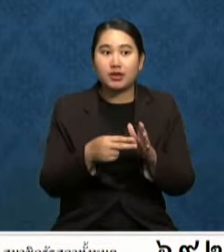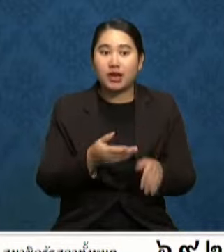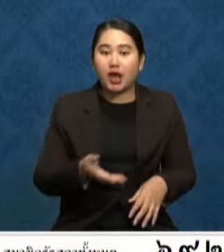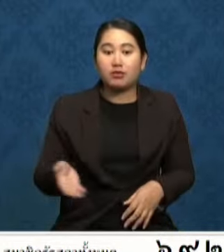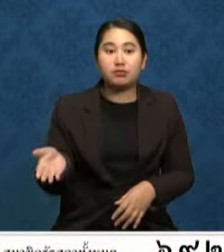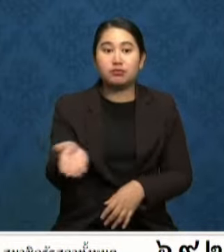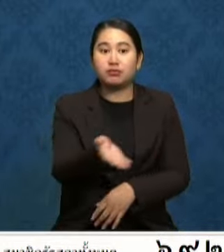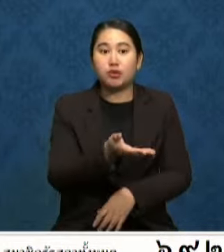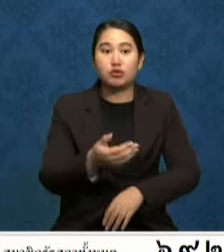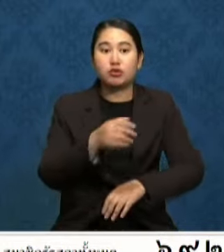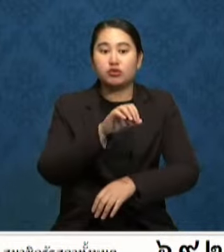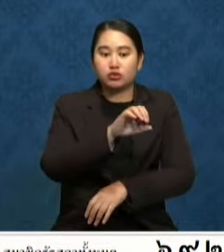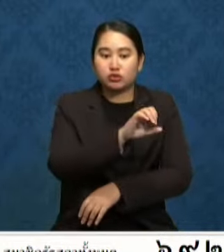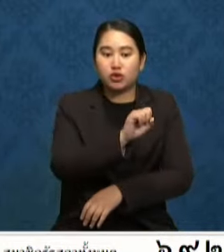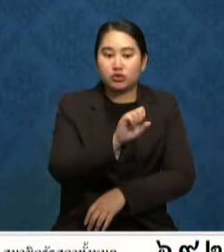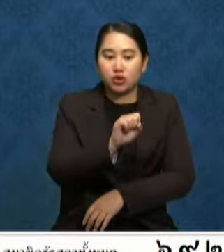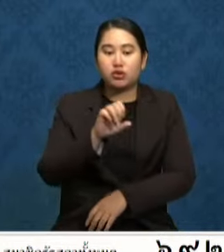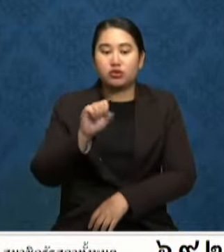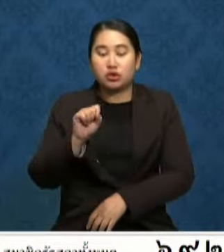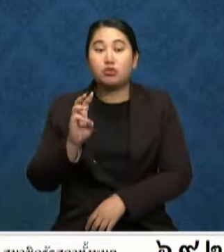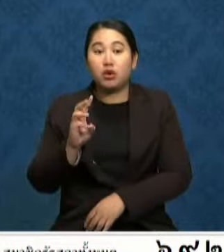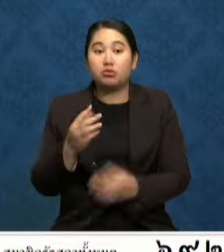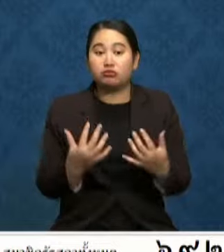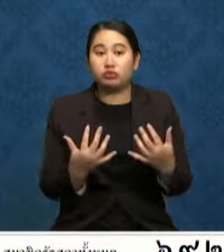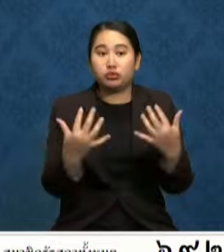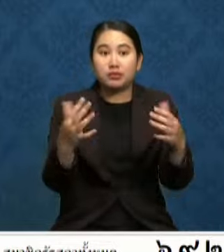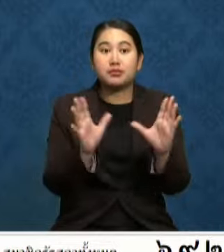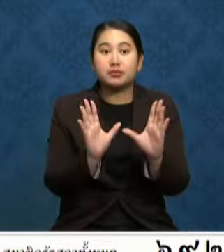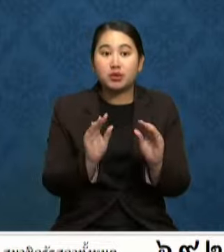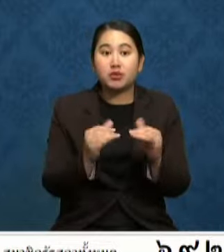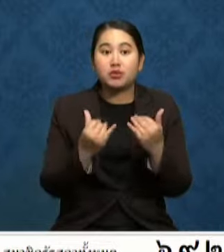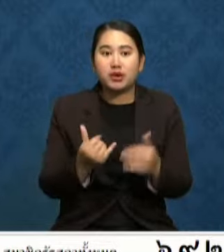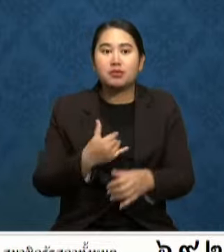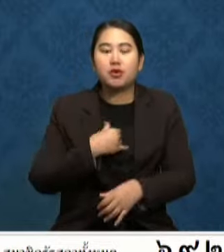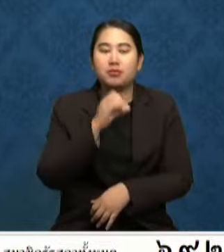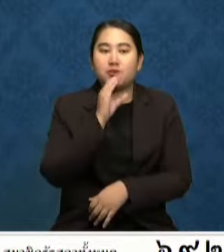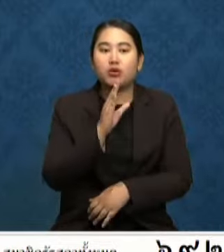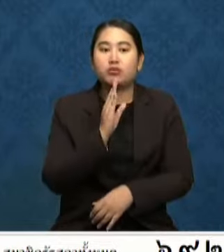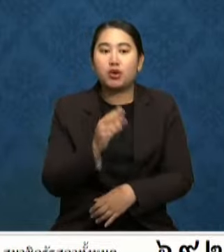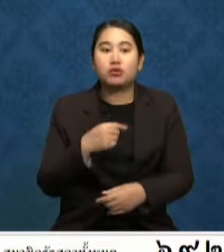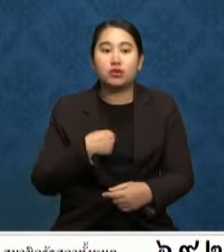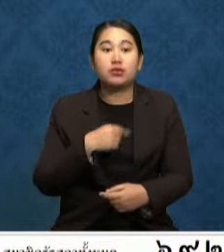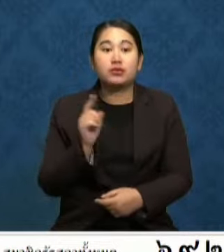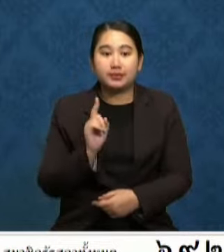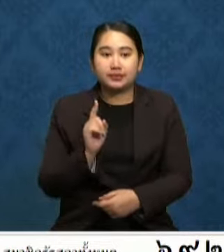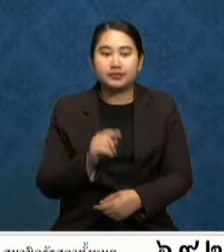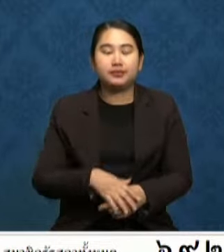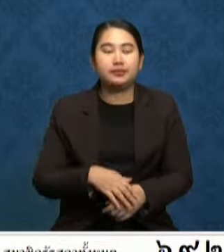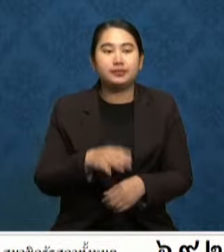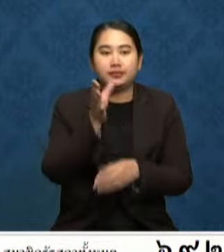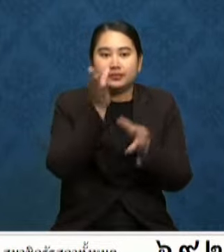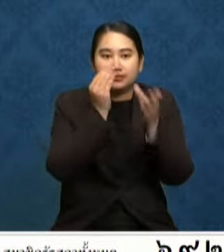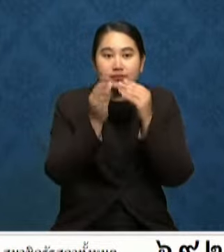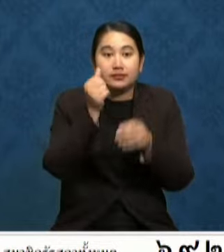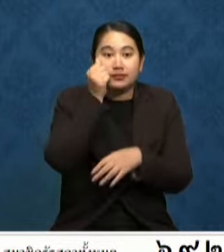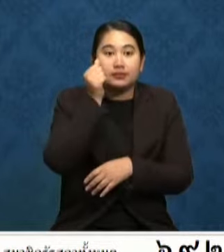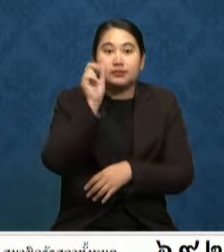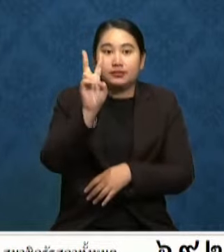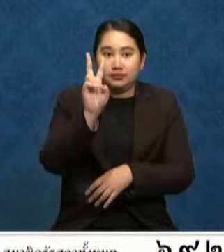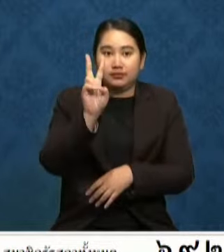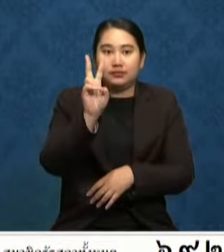นั่อยู่นี่ teams they LORD และสอๆ ทำไมผมบอกวไปตงกันผมฟงอภิลายมาสองวัน